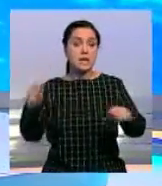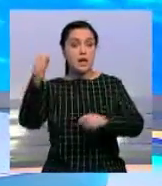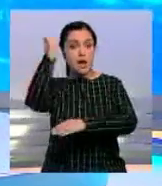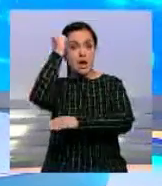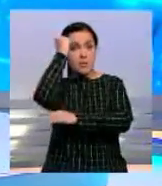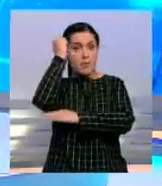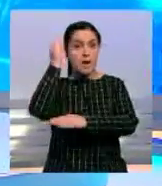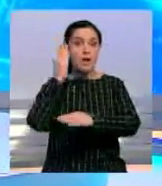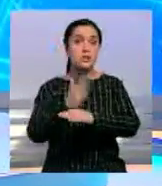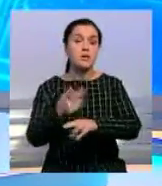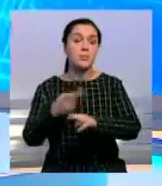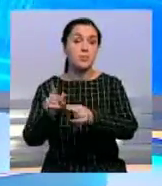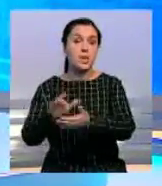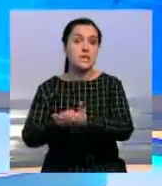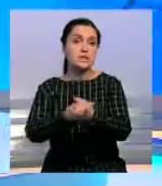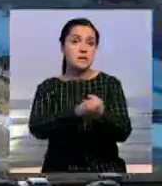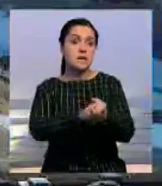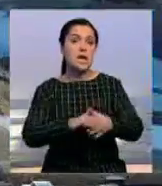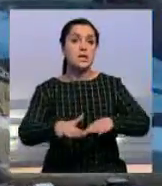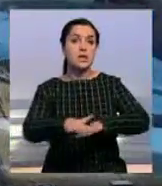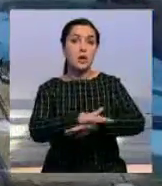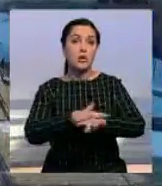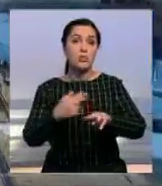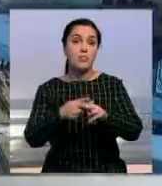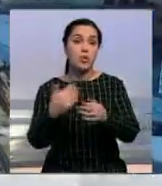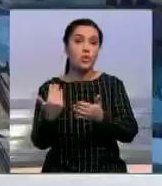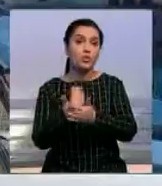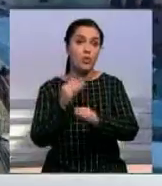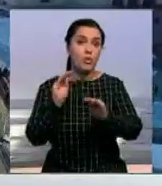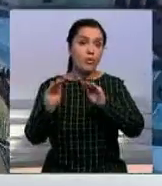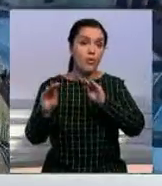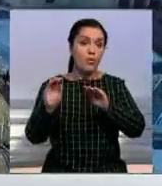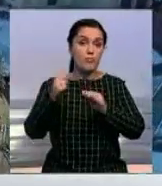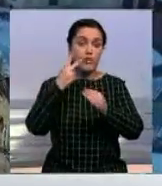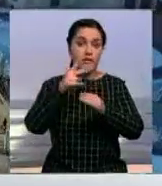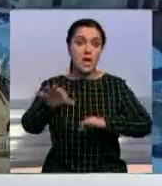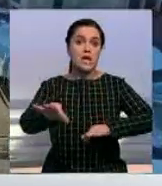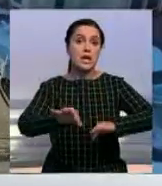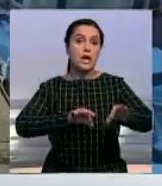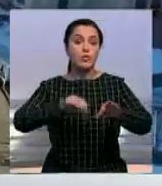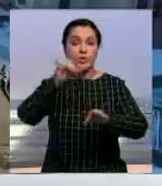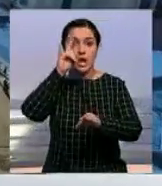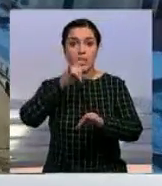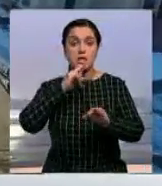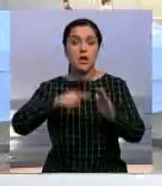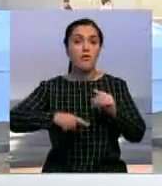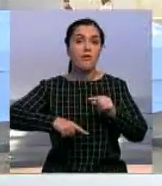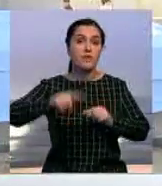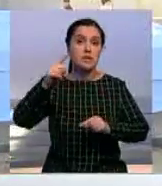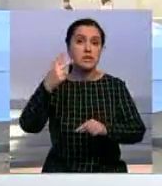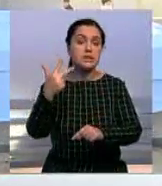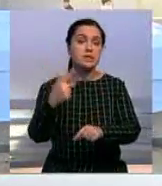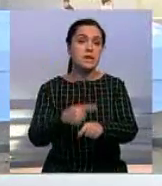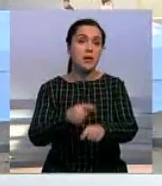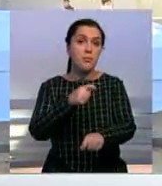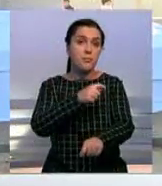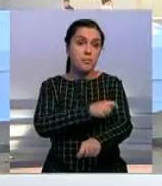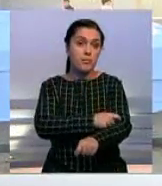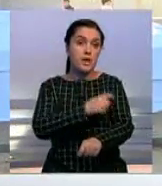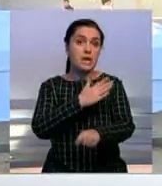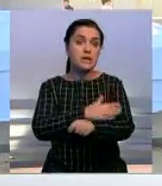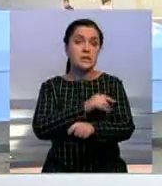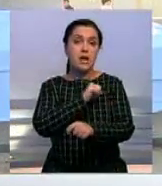Она символизирует единство народа. На основании нового сооружения можно увидеть карту Казахстана. Высота стеллы 30 метров.